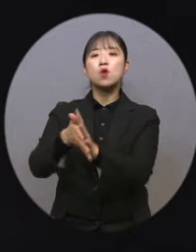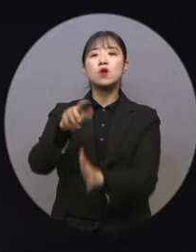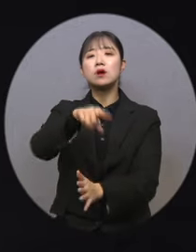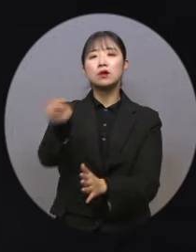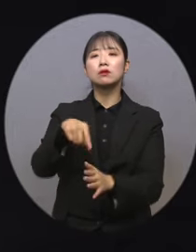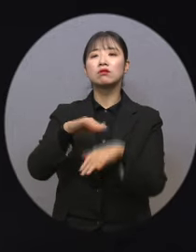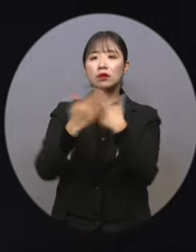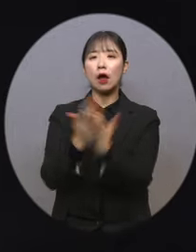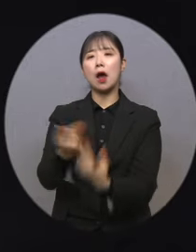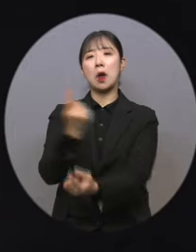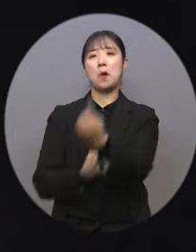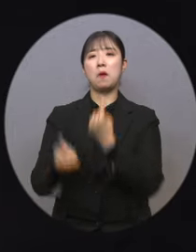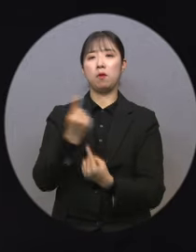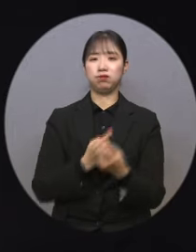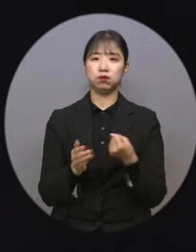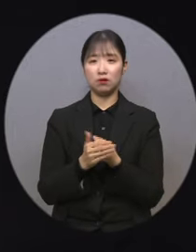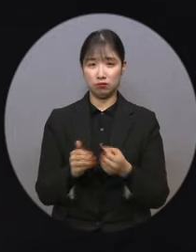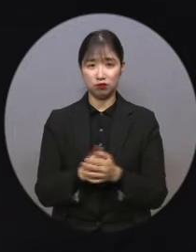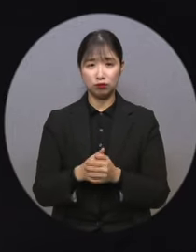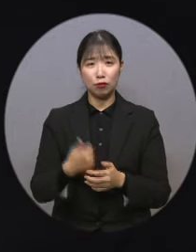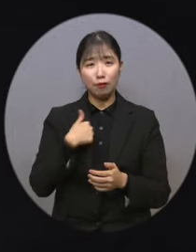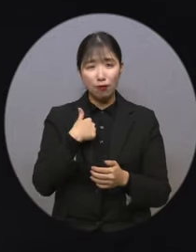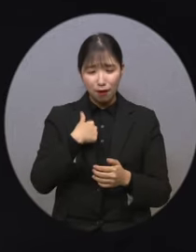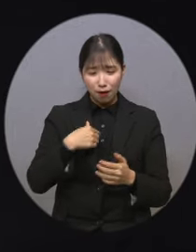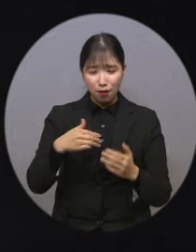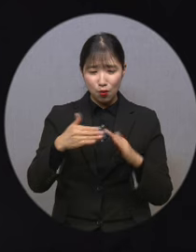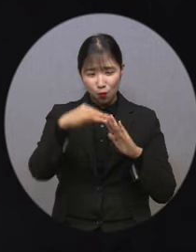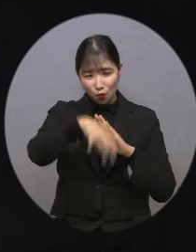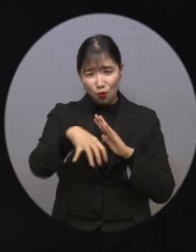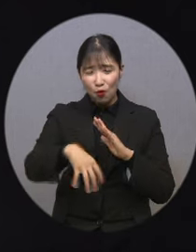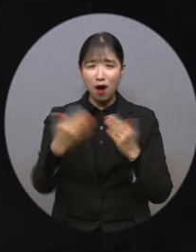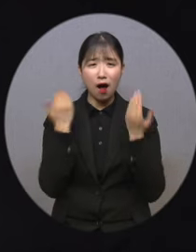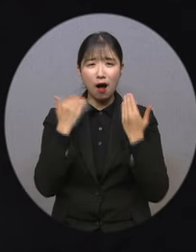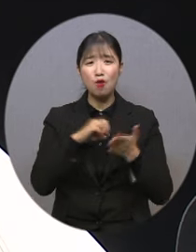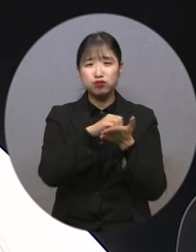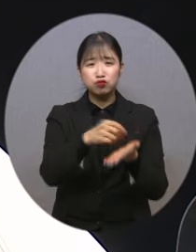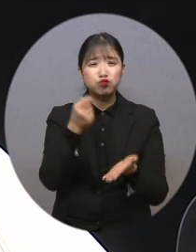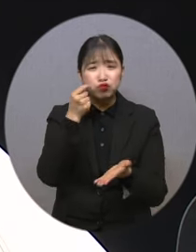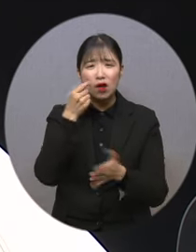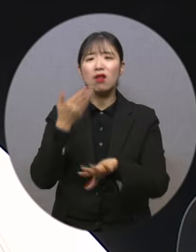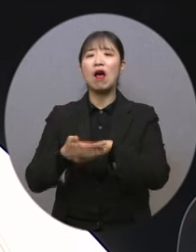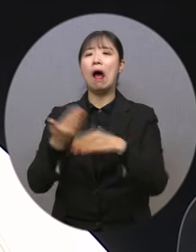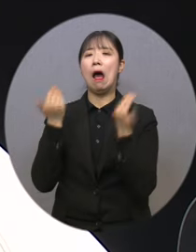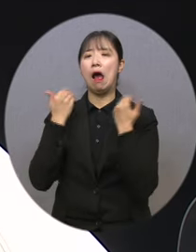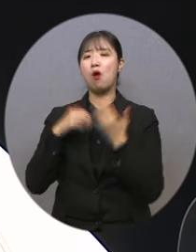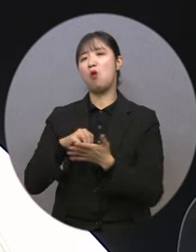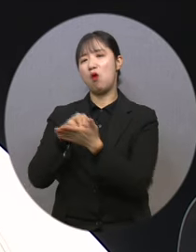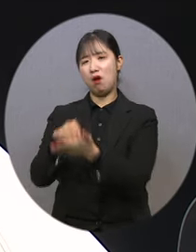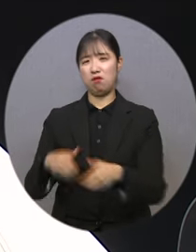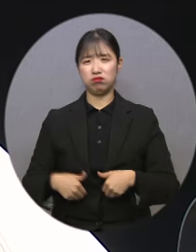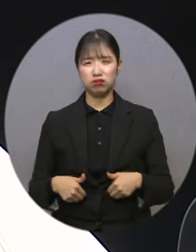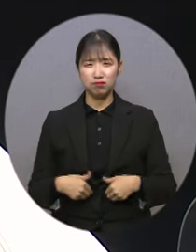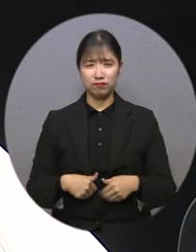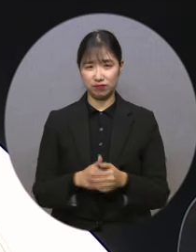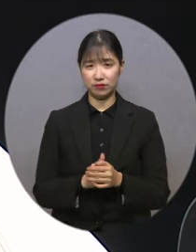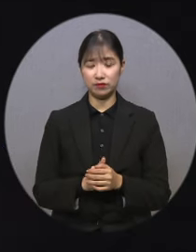버리니까 어 자기 동네에 있는 학교를 못 가고 다른 학교로 가야 되요 내신 때문에